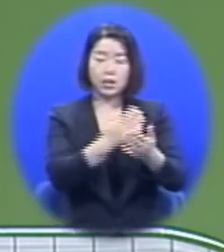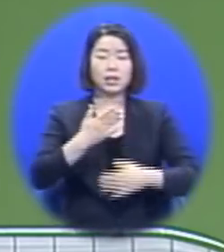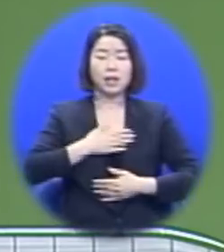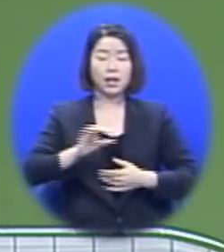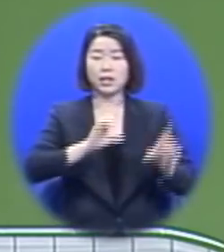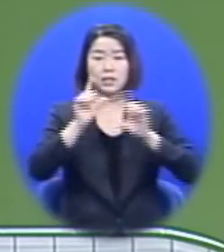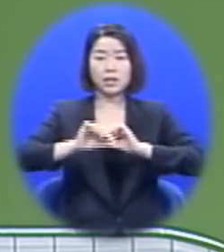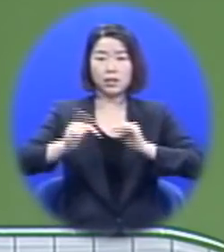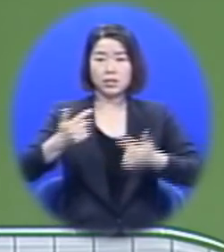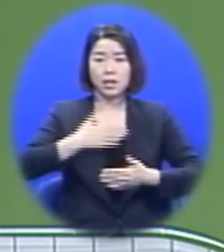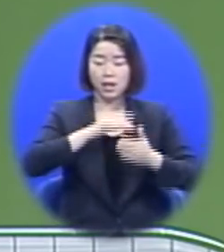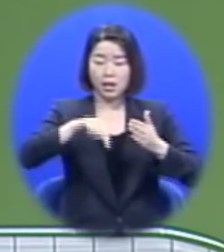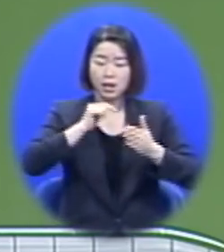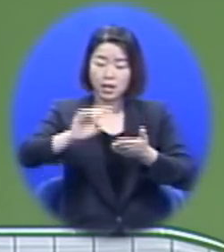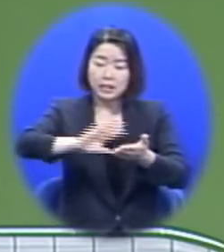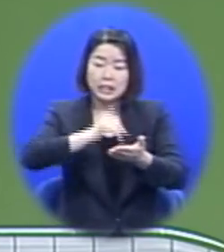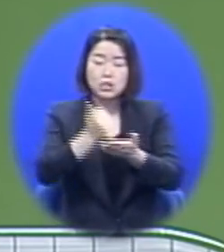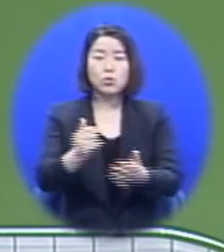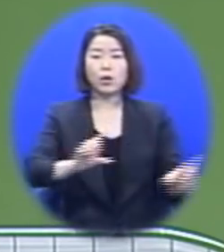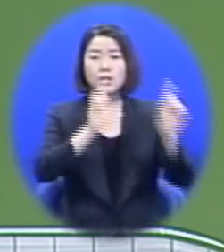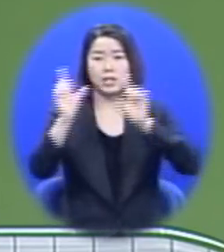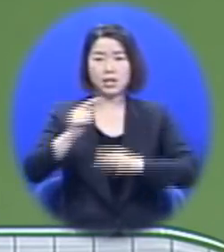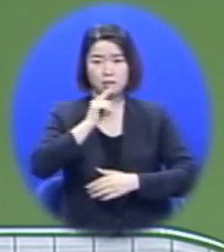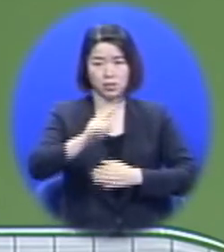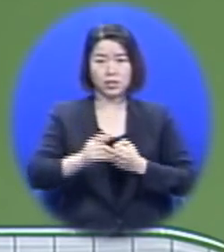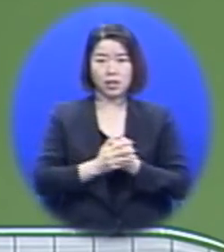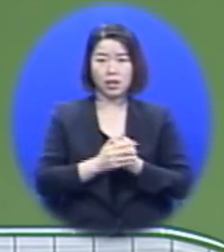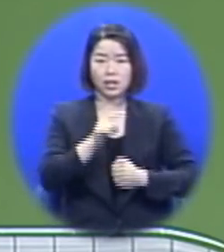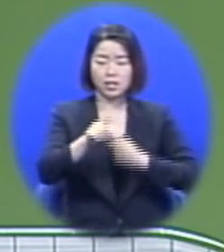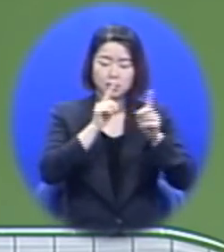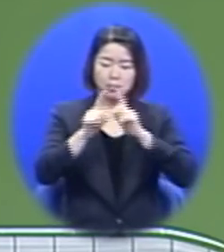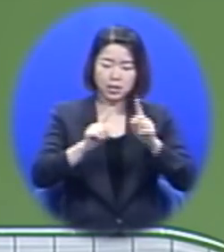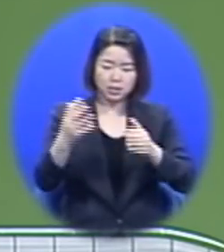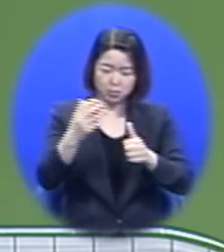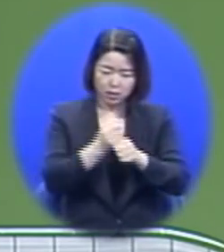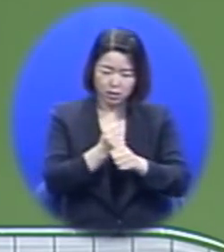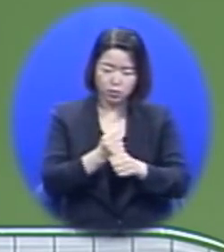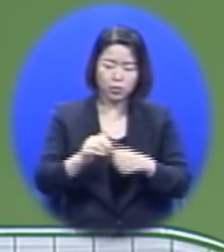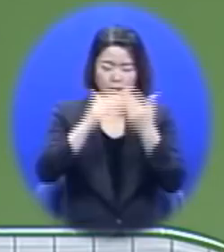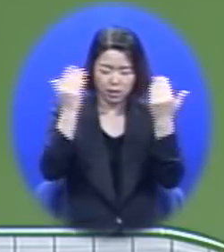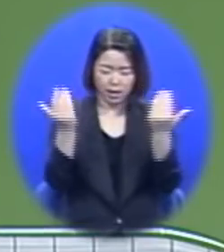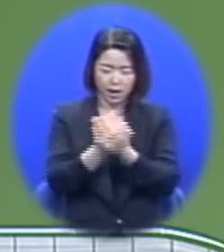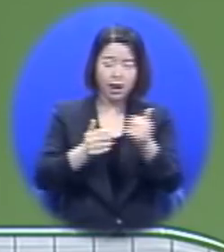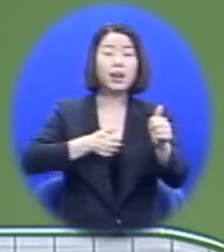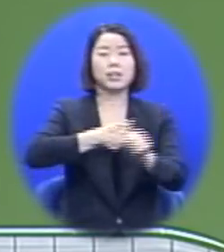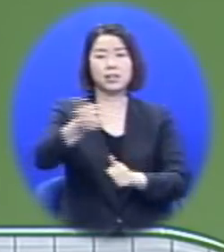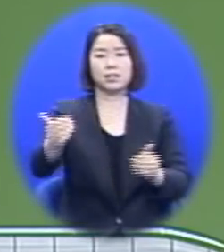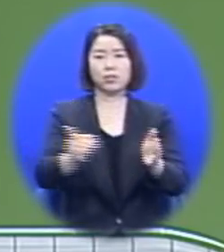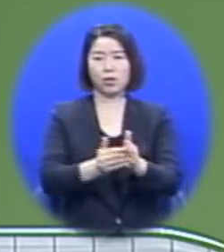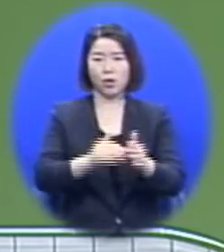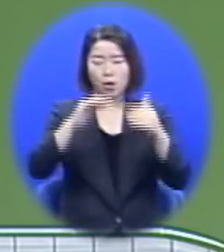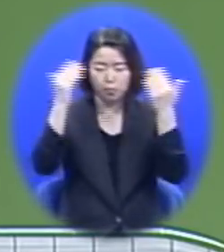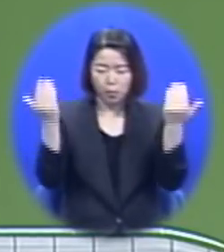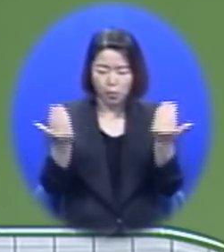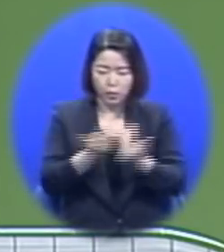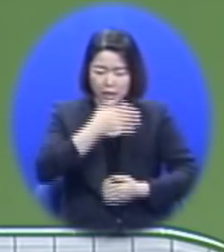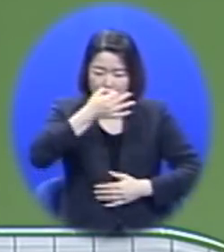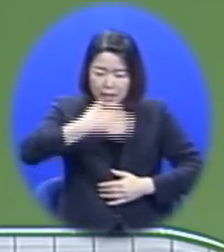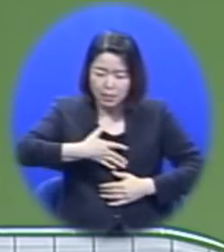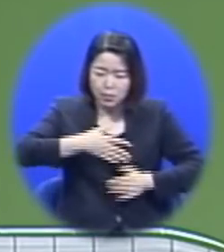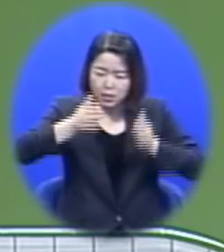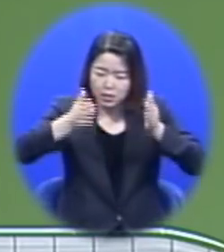안에 그리스도가 사시는 것이라. 그 말씀으로 다 이겼습니다. 그 말씀으로 모든 고비를 다